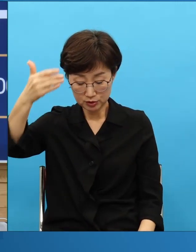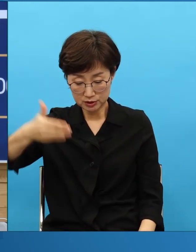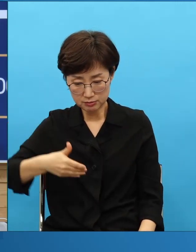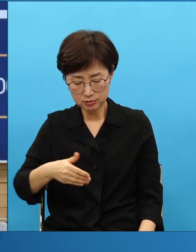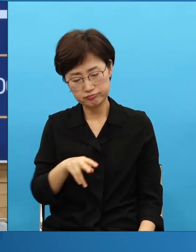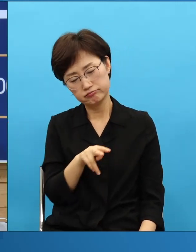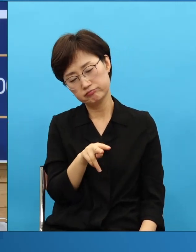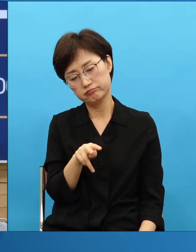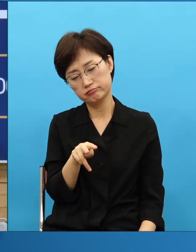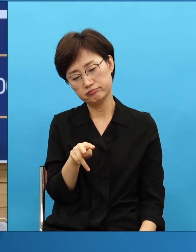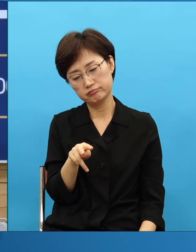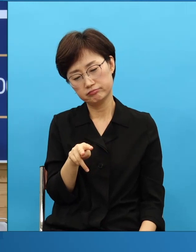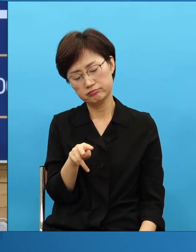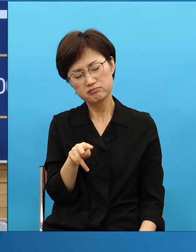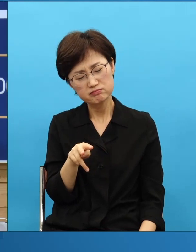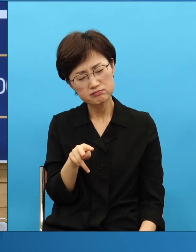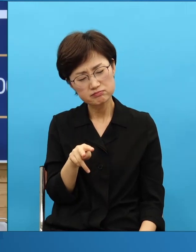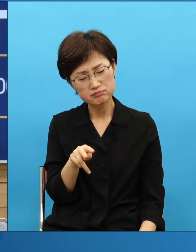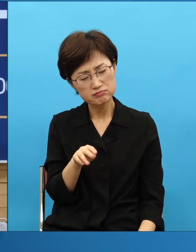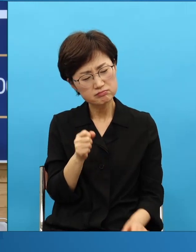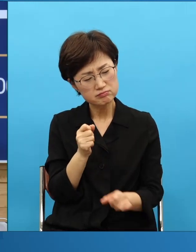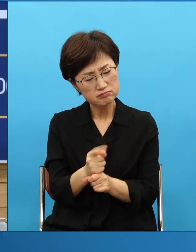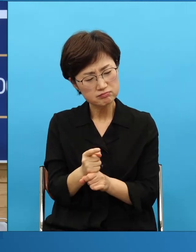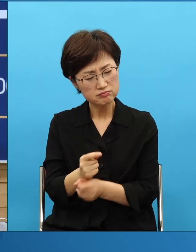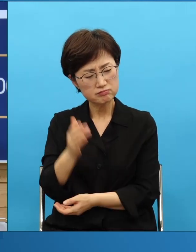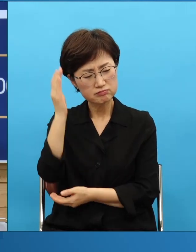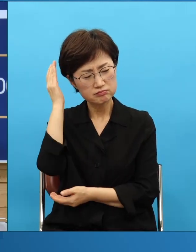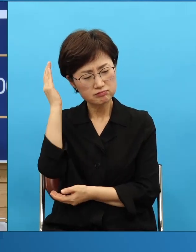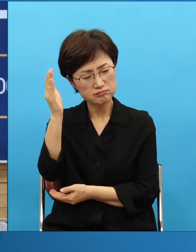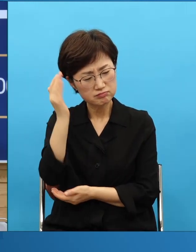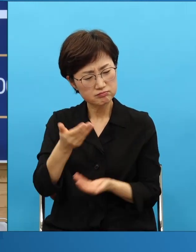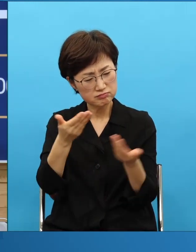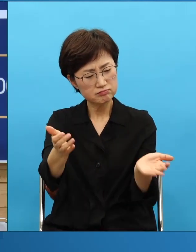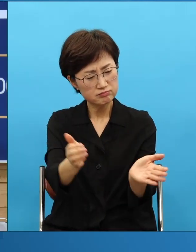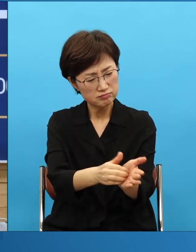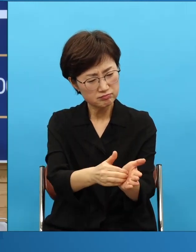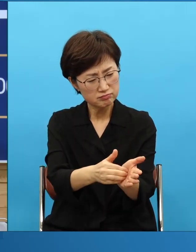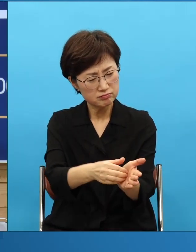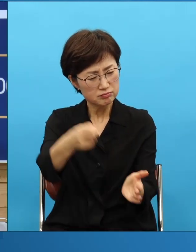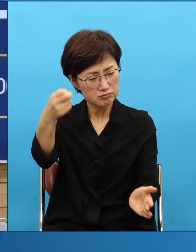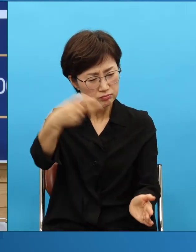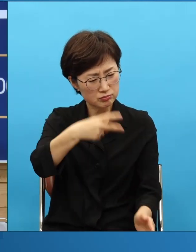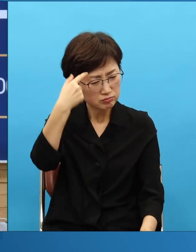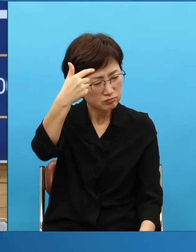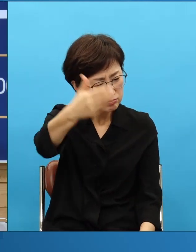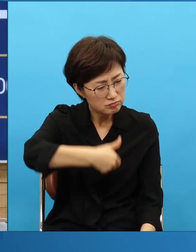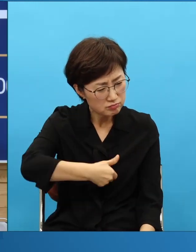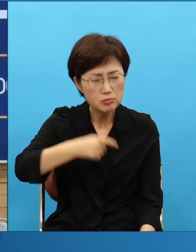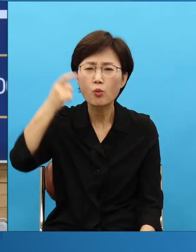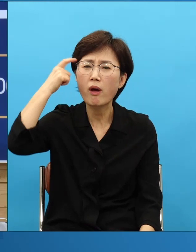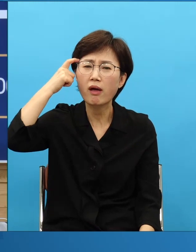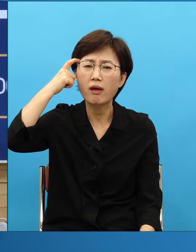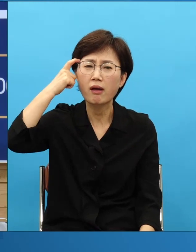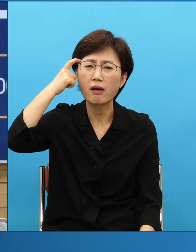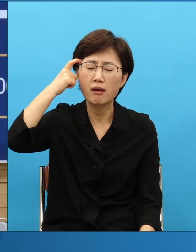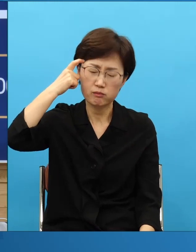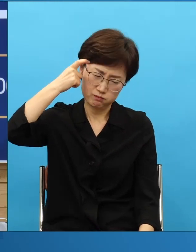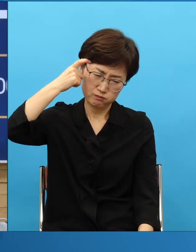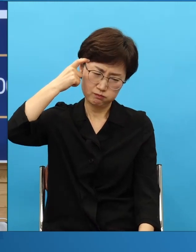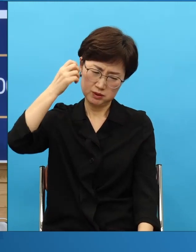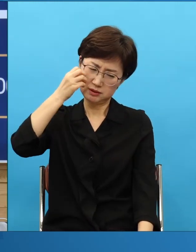이상하게 내 설교에서 이야기 다 했는데 똑같은 질문을 자꾸 해. You know, students, they ask me all sorts of questions. And what's so strange is that I